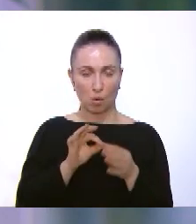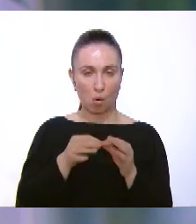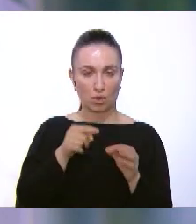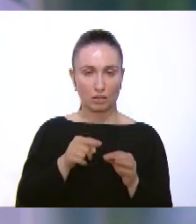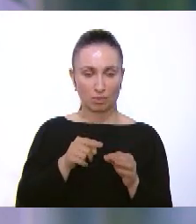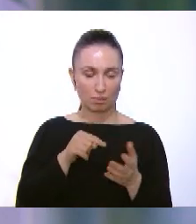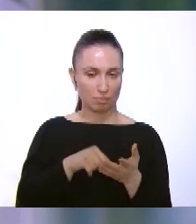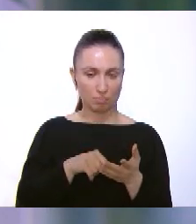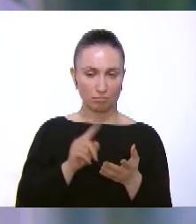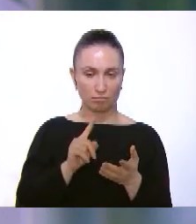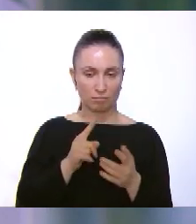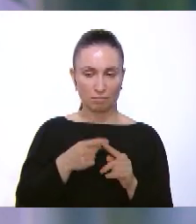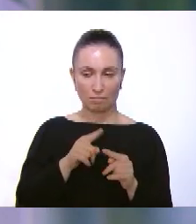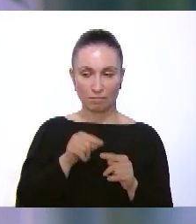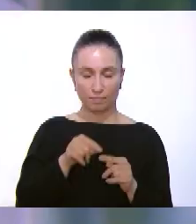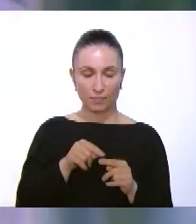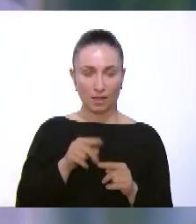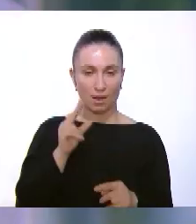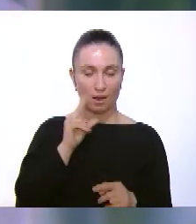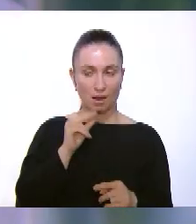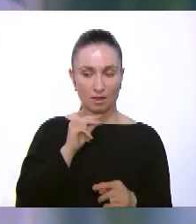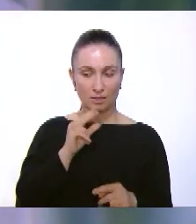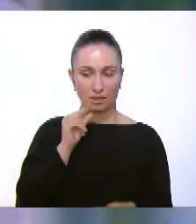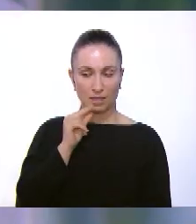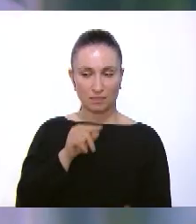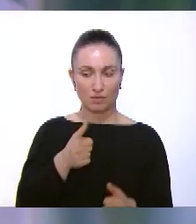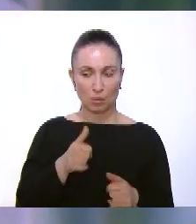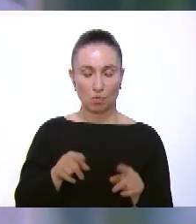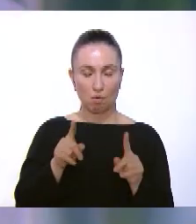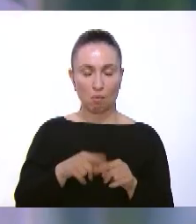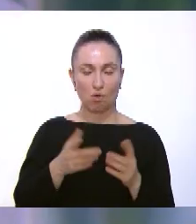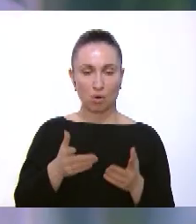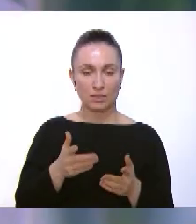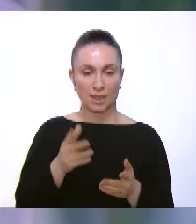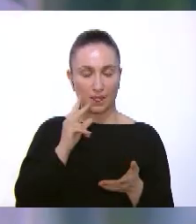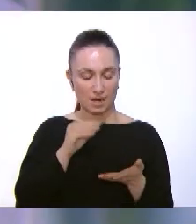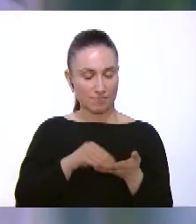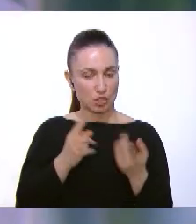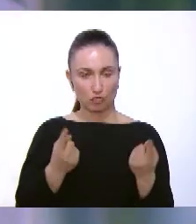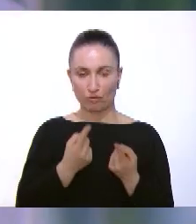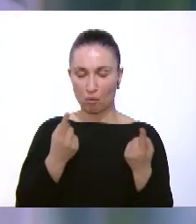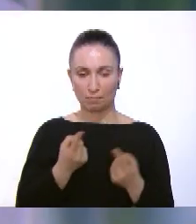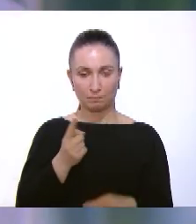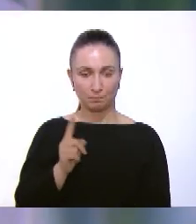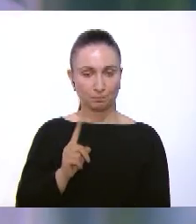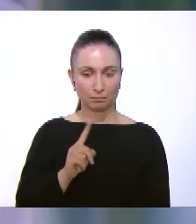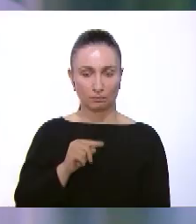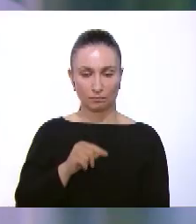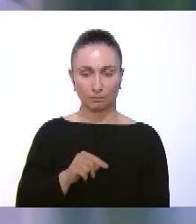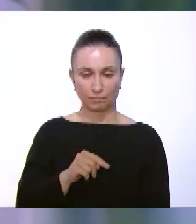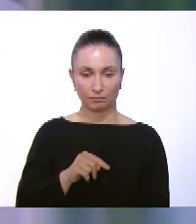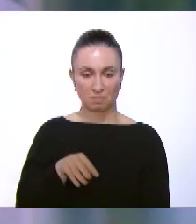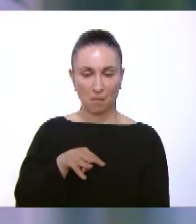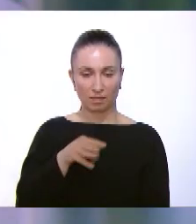კონკრეტული გვერდის და ამ შემთხვევაში კალენდარული თარიღის, როგორც რიცხვისა, ერთ-ერთი რიცხვისა